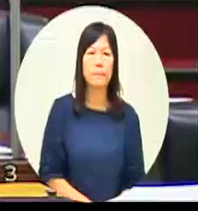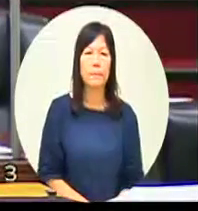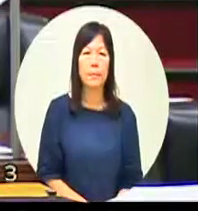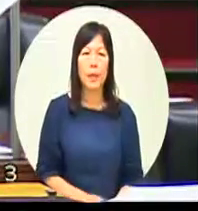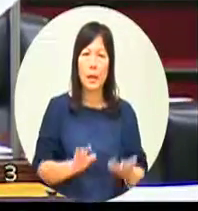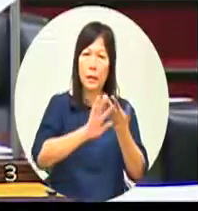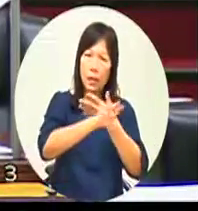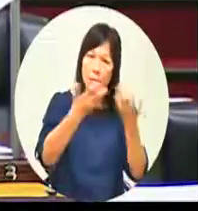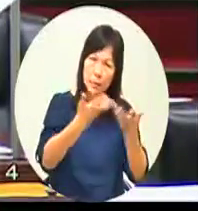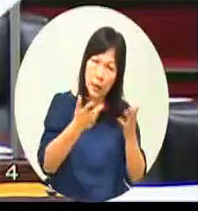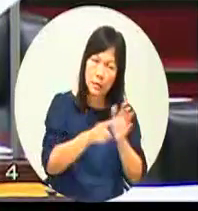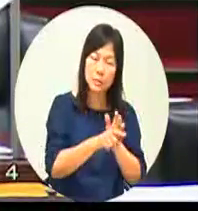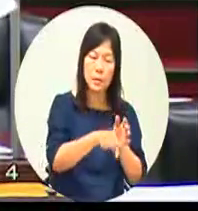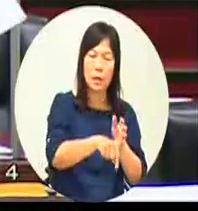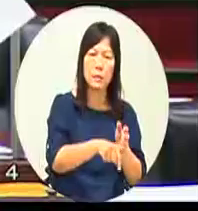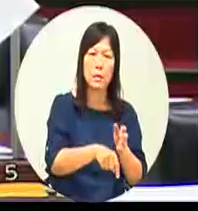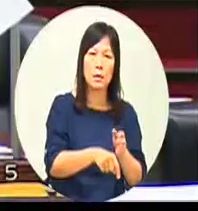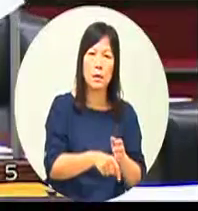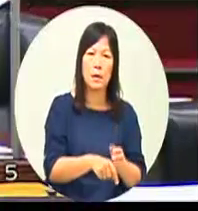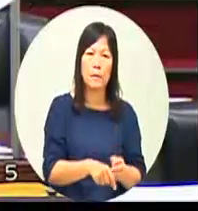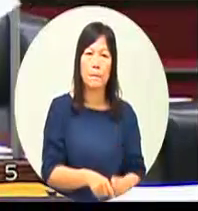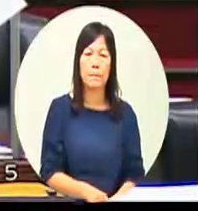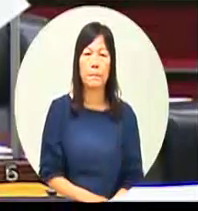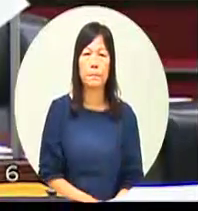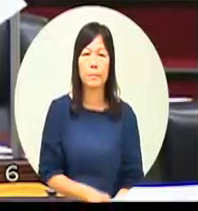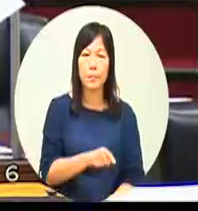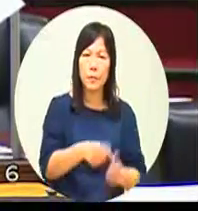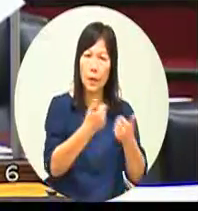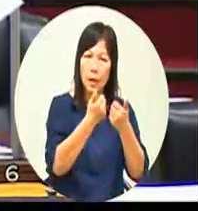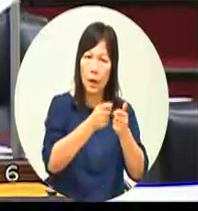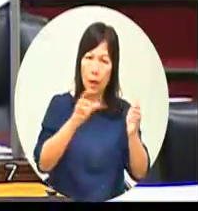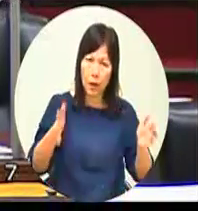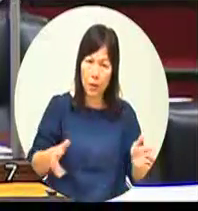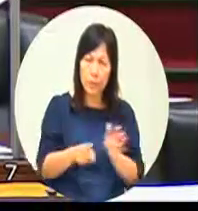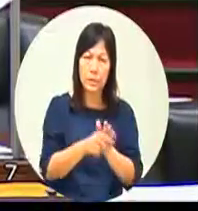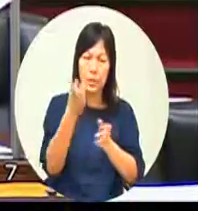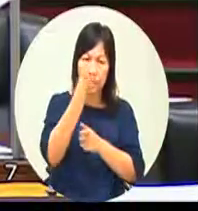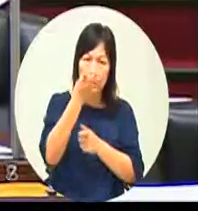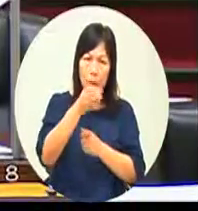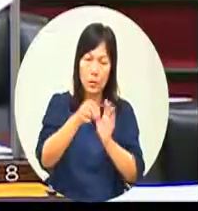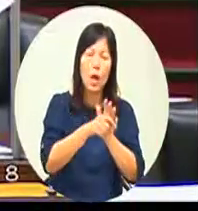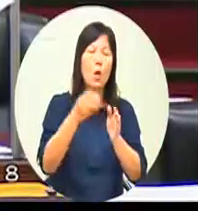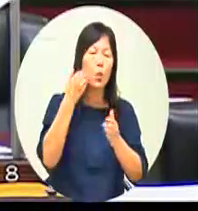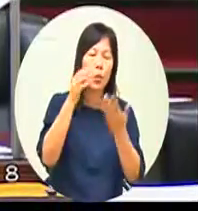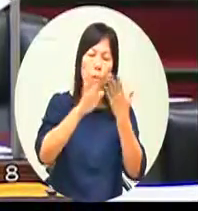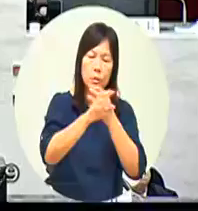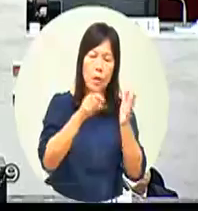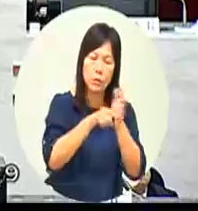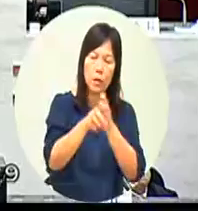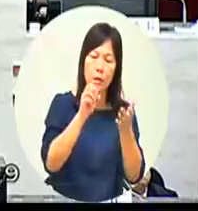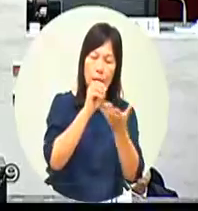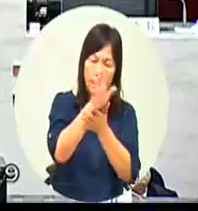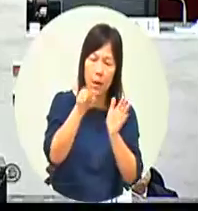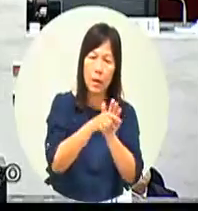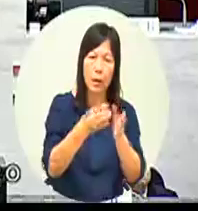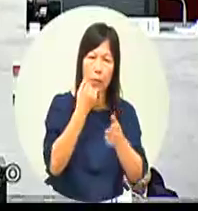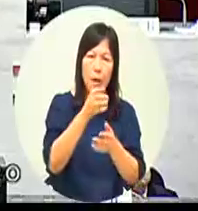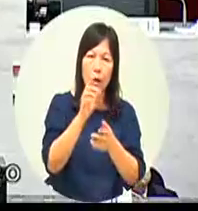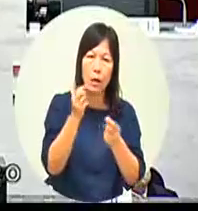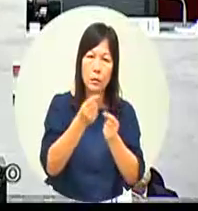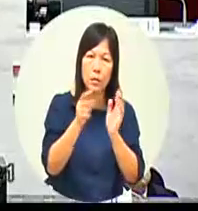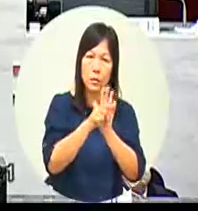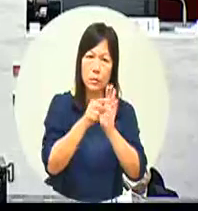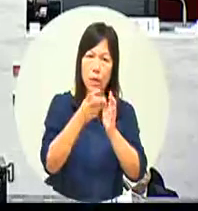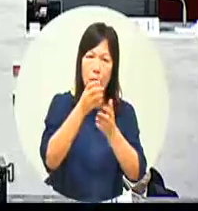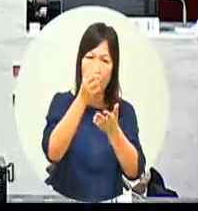其他事项的部分，因为我们这个会期是在 审计算，如果是专案报告，因为等于是叫审